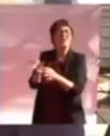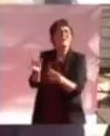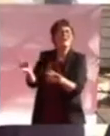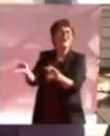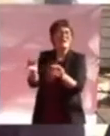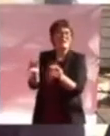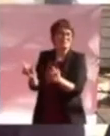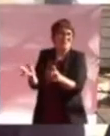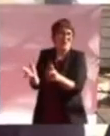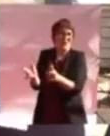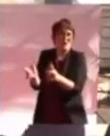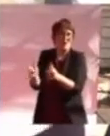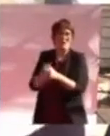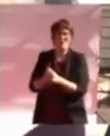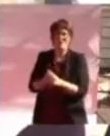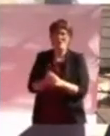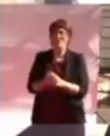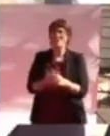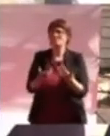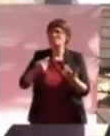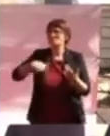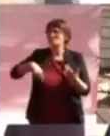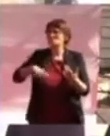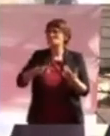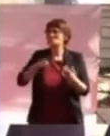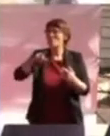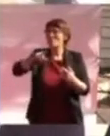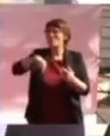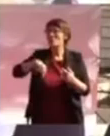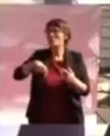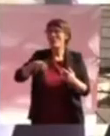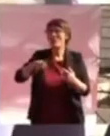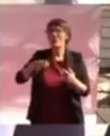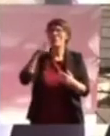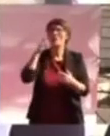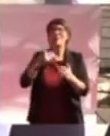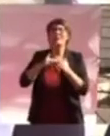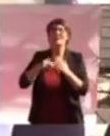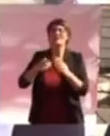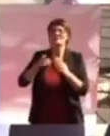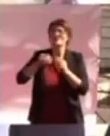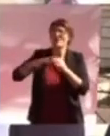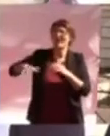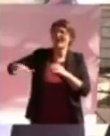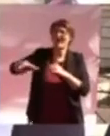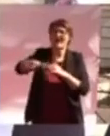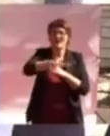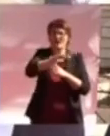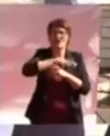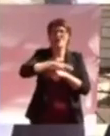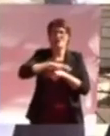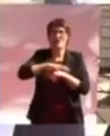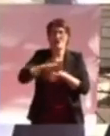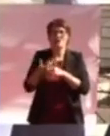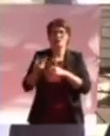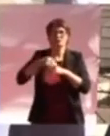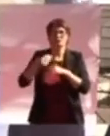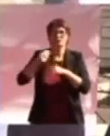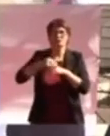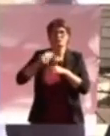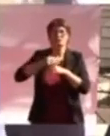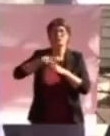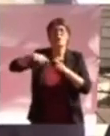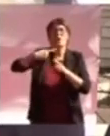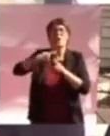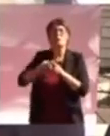abbiamo anche implementato il servizio di prevenzione territoriale e garantendo la sorveglianza dei pazienti covip al